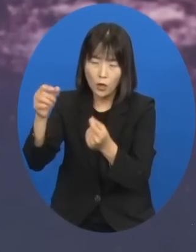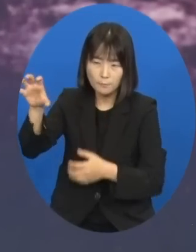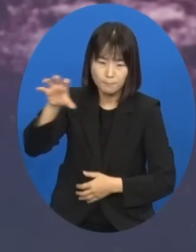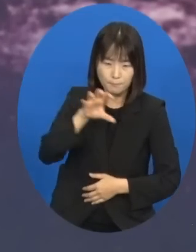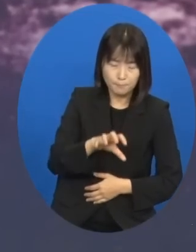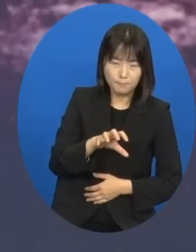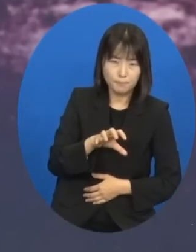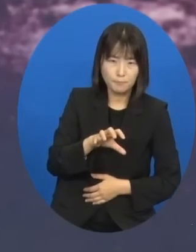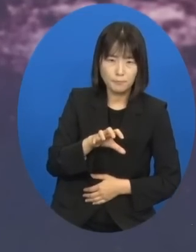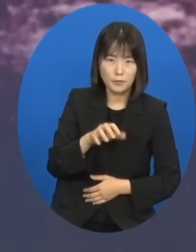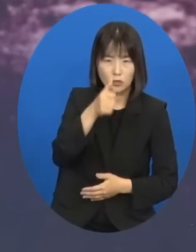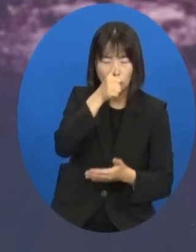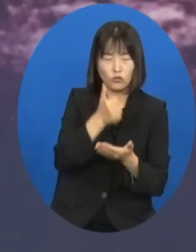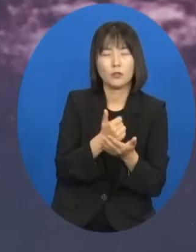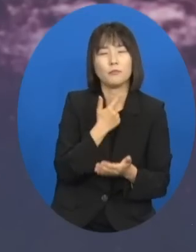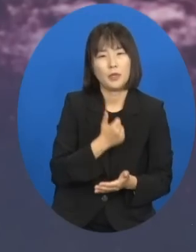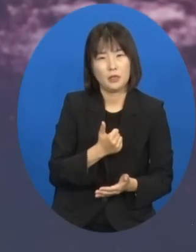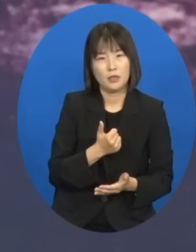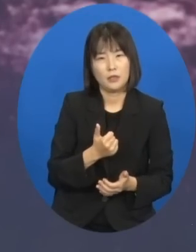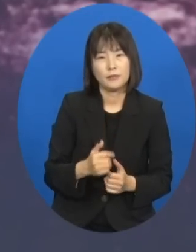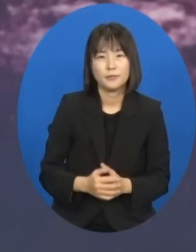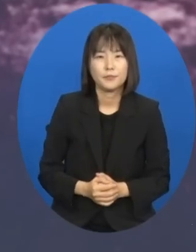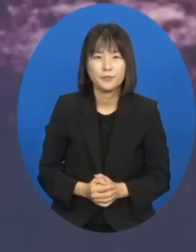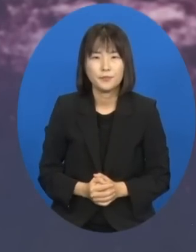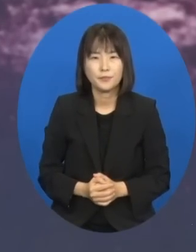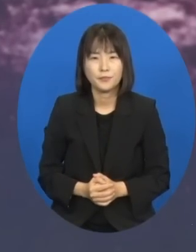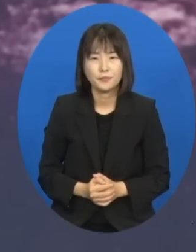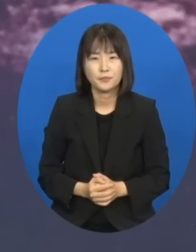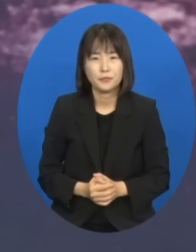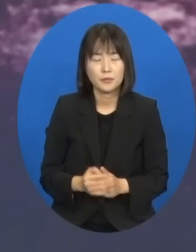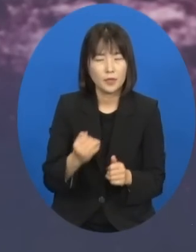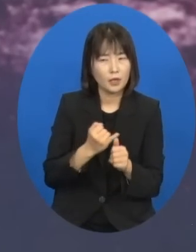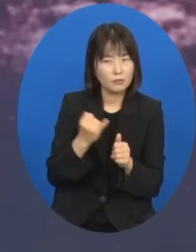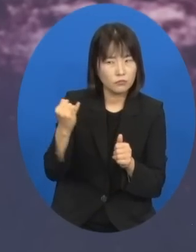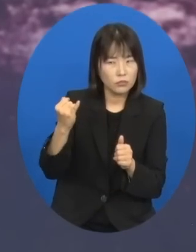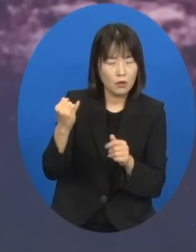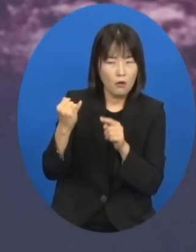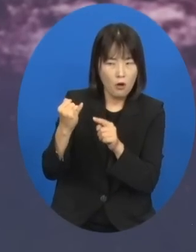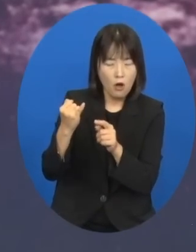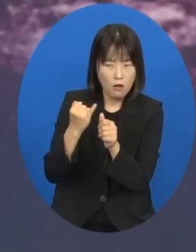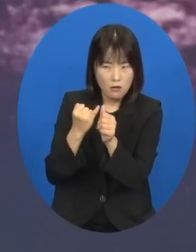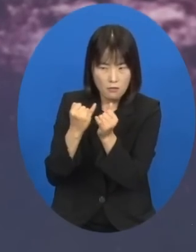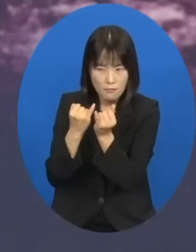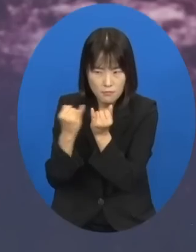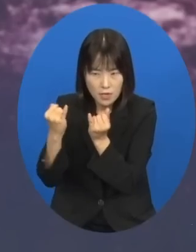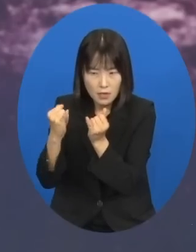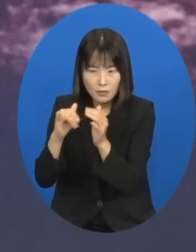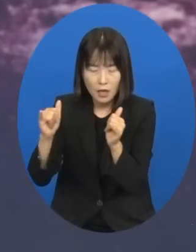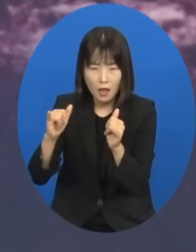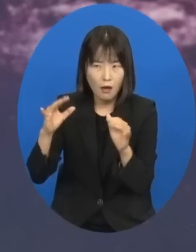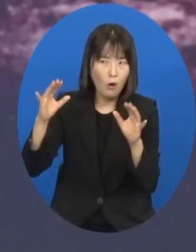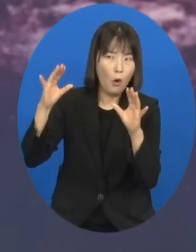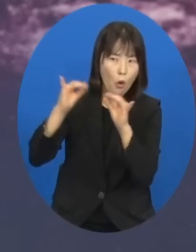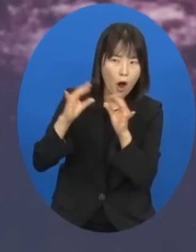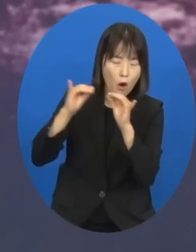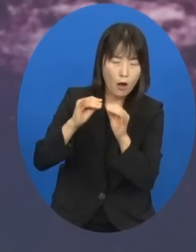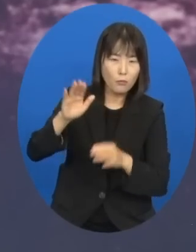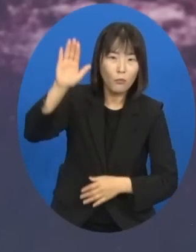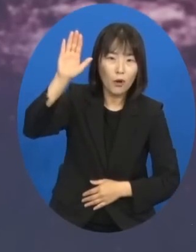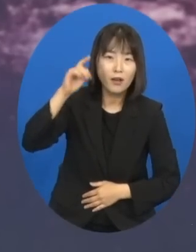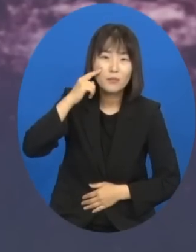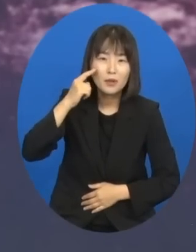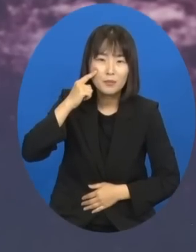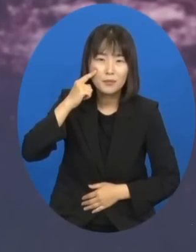장면이 나옵니다. 아마 아내가 예쁘신 분들은 나도 공감이 된다라고 한번 손을 들어보시기 바랍니다. 아